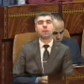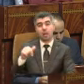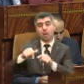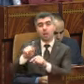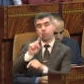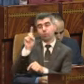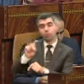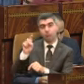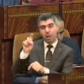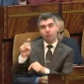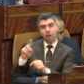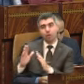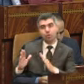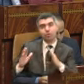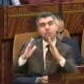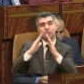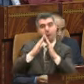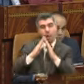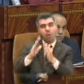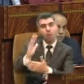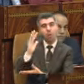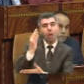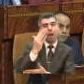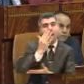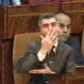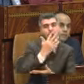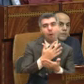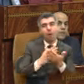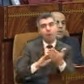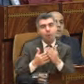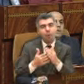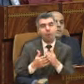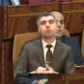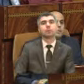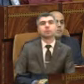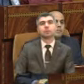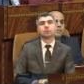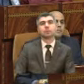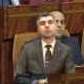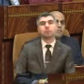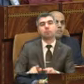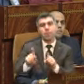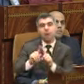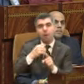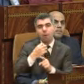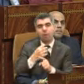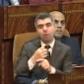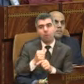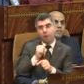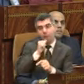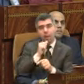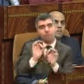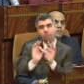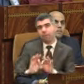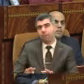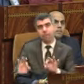طابع جبلي وغابوي كجماعة مكارطو وولاد محمد ما عندهمش هذه الخدمة ديال الماء، مع العلم